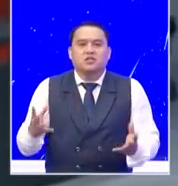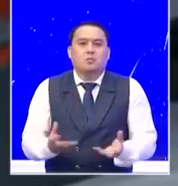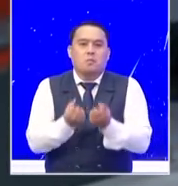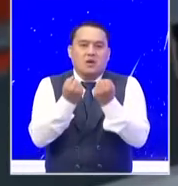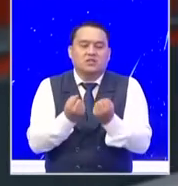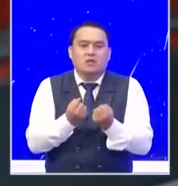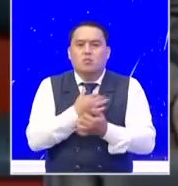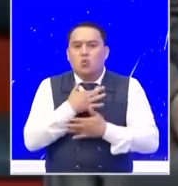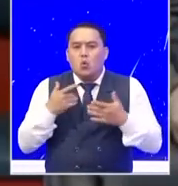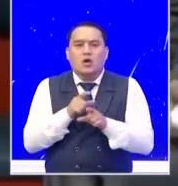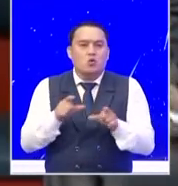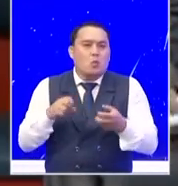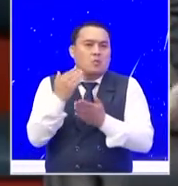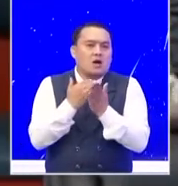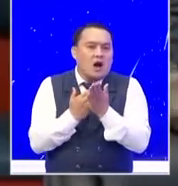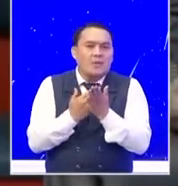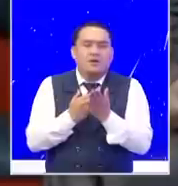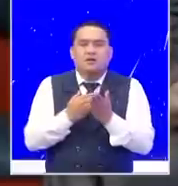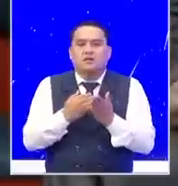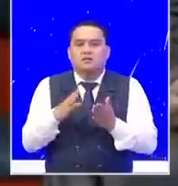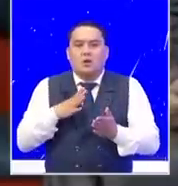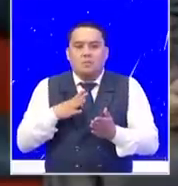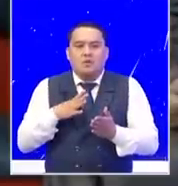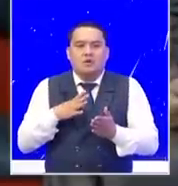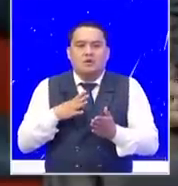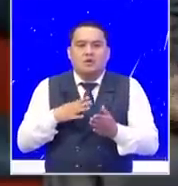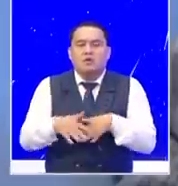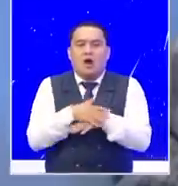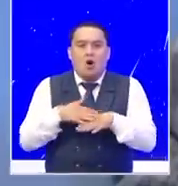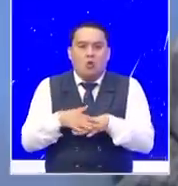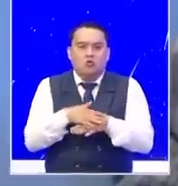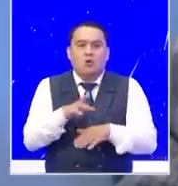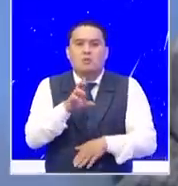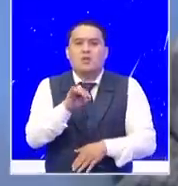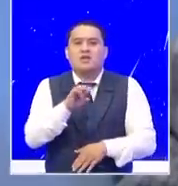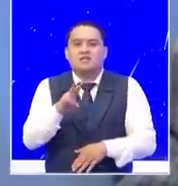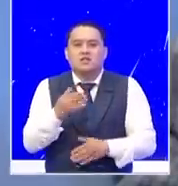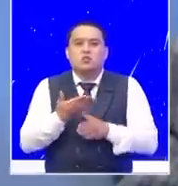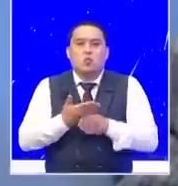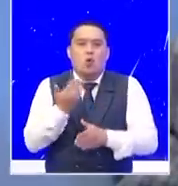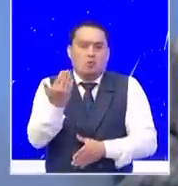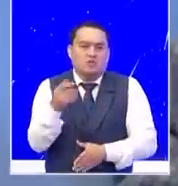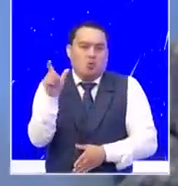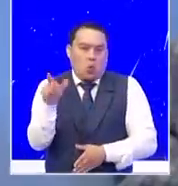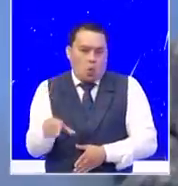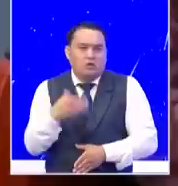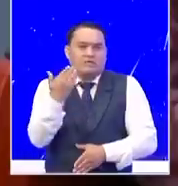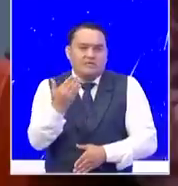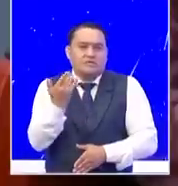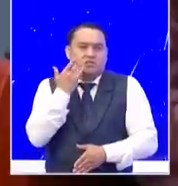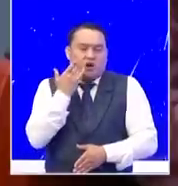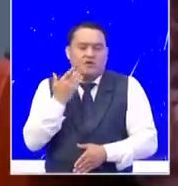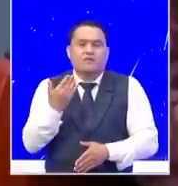маяком для многих граждан, ведь программа с говорящим названием стала поистине народной благодаря Бейсену Куранбеку. Во многих сюжетных линиях он видел